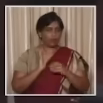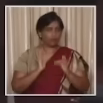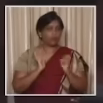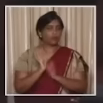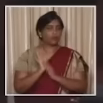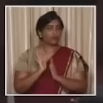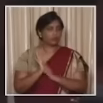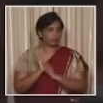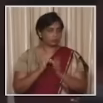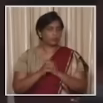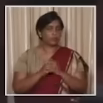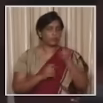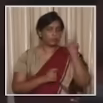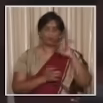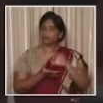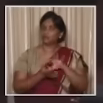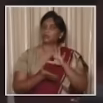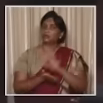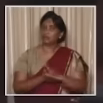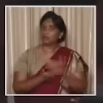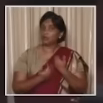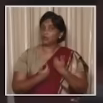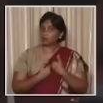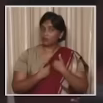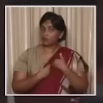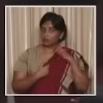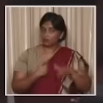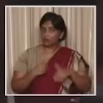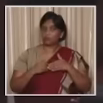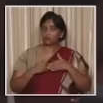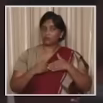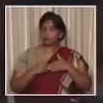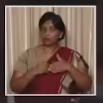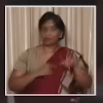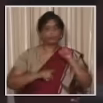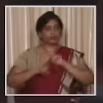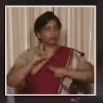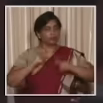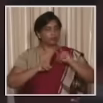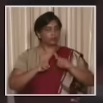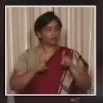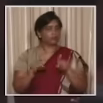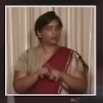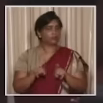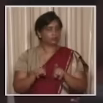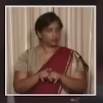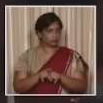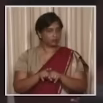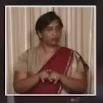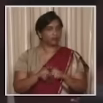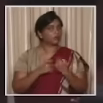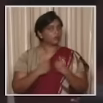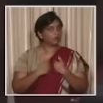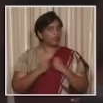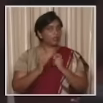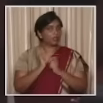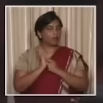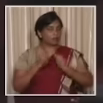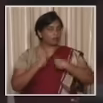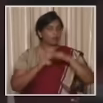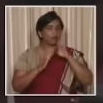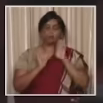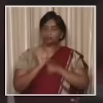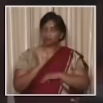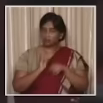කමිටුව ඊයේ තීන්දුව කරා අපි විසින් මේ වෙනකතෙක් සාකච්ඡා කරපු ආකාරයට අපිට ඒ ණය